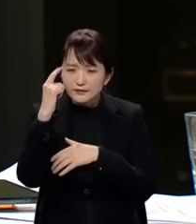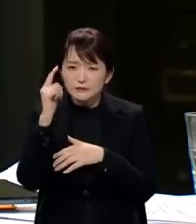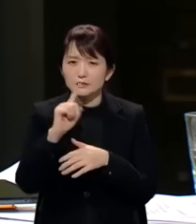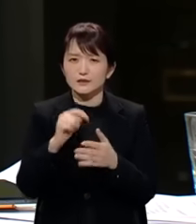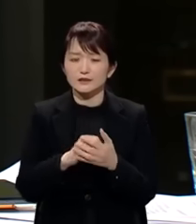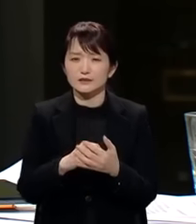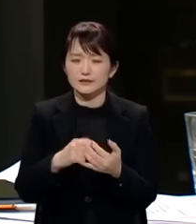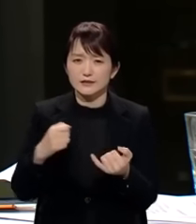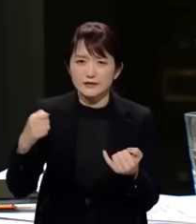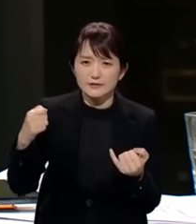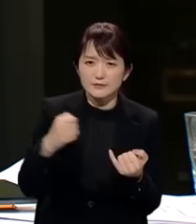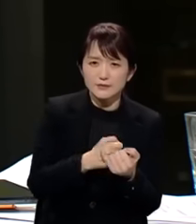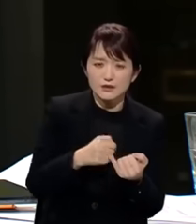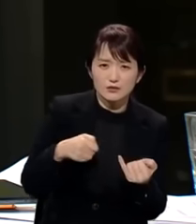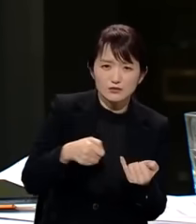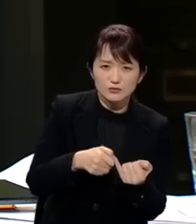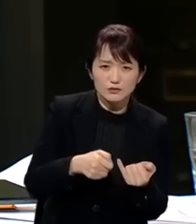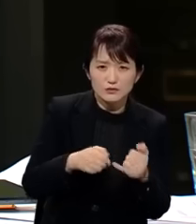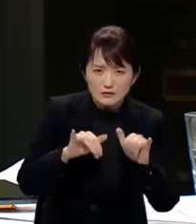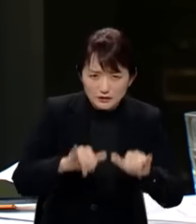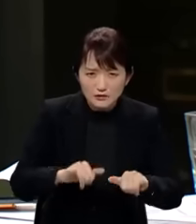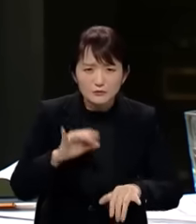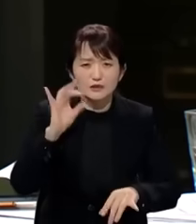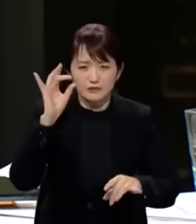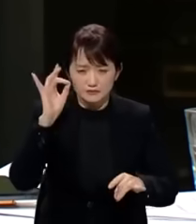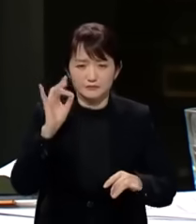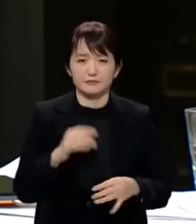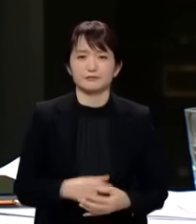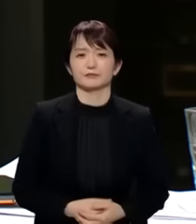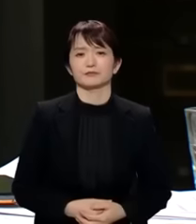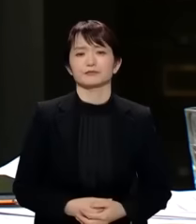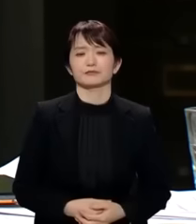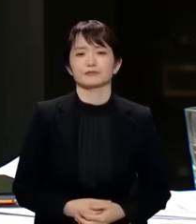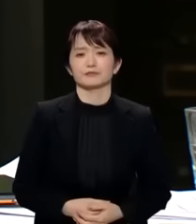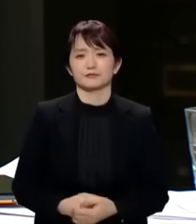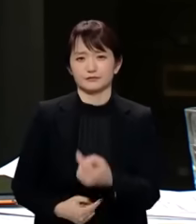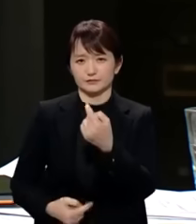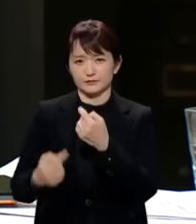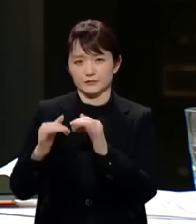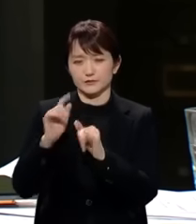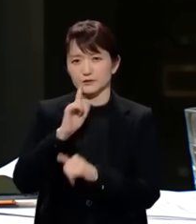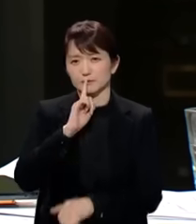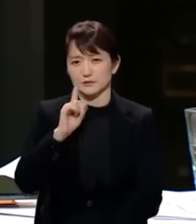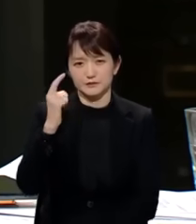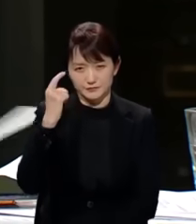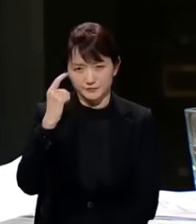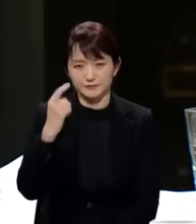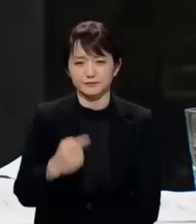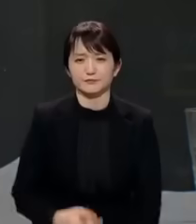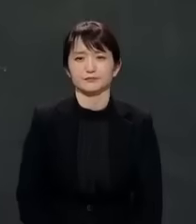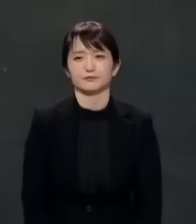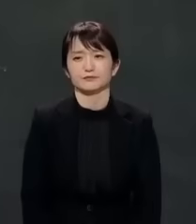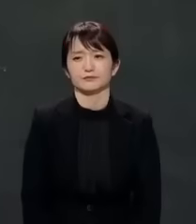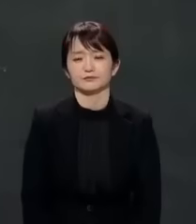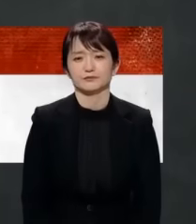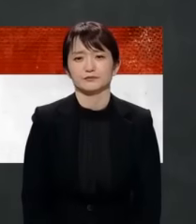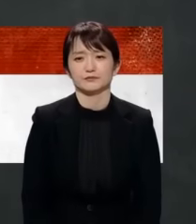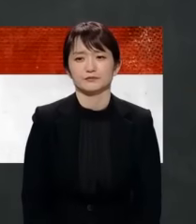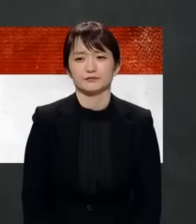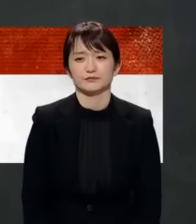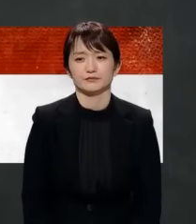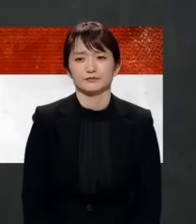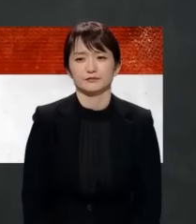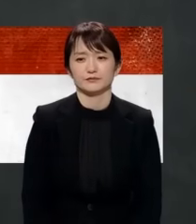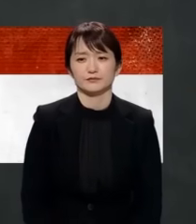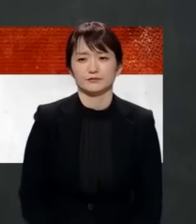해코지를 당할까 봐 그냥 가만히 있었다는 건데요 제보자분의 얘기 들어보시죠